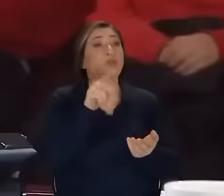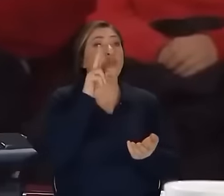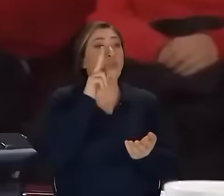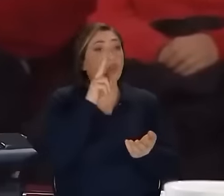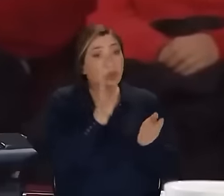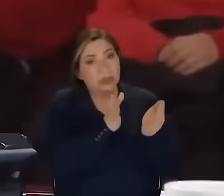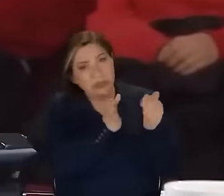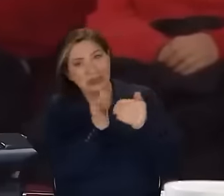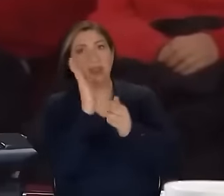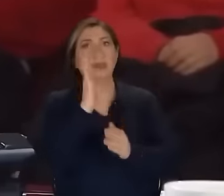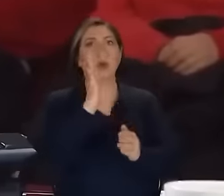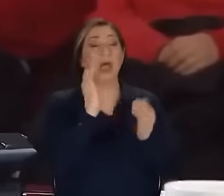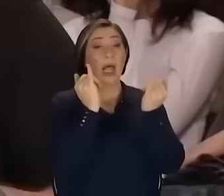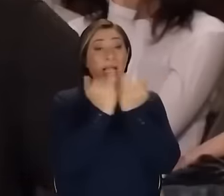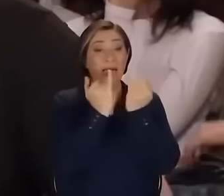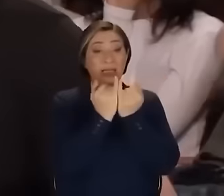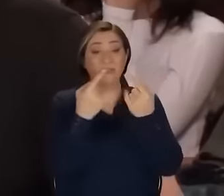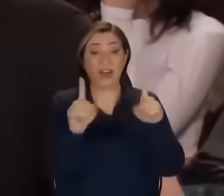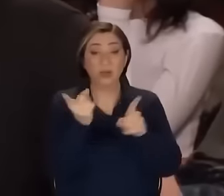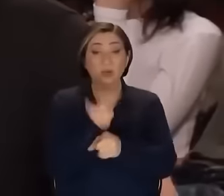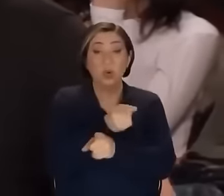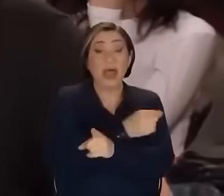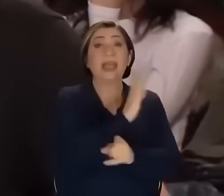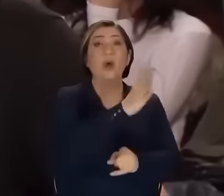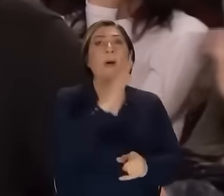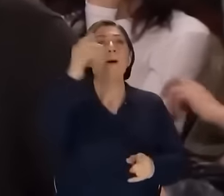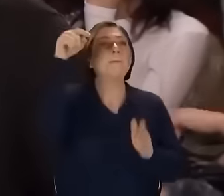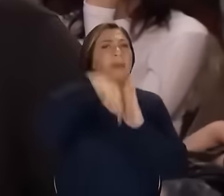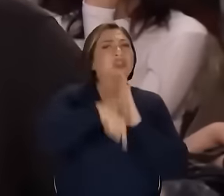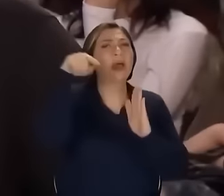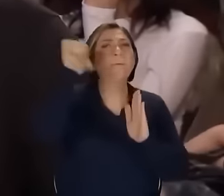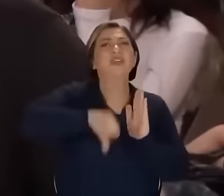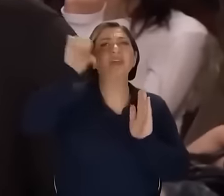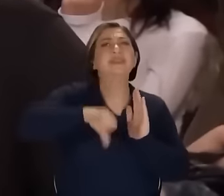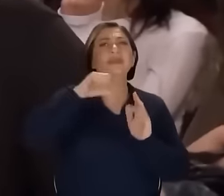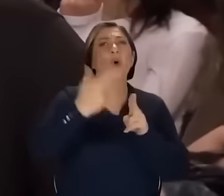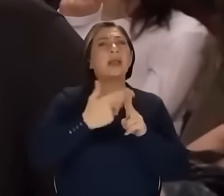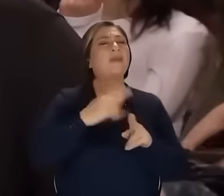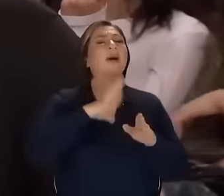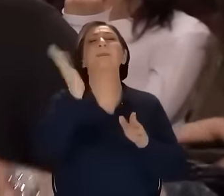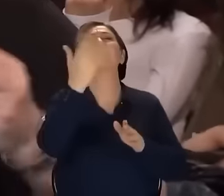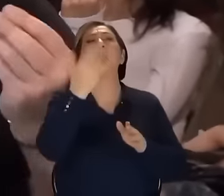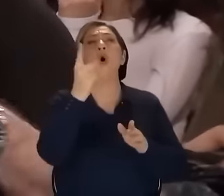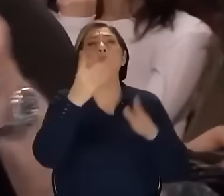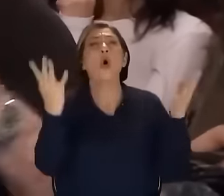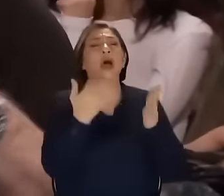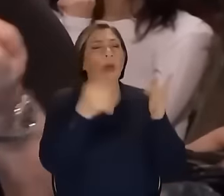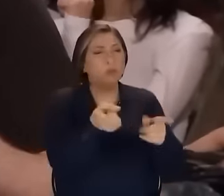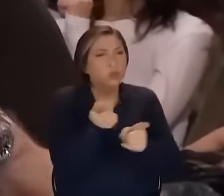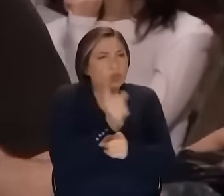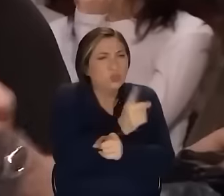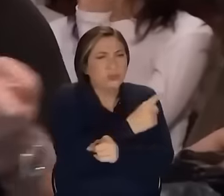neticeye evriliyor. Kardeş bazı türlere gidiyor. Başarısız örneklerim de var. Şöyle ki o kadar bu